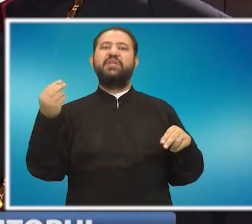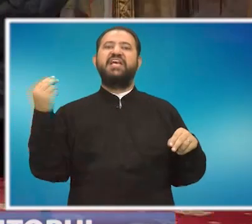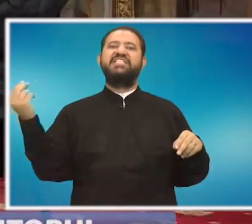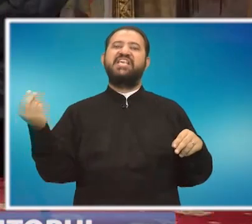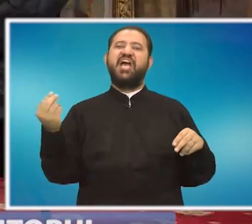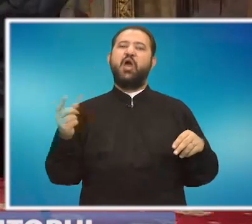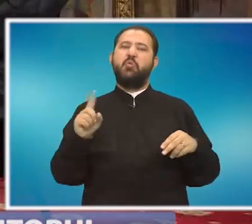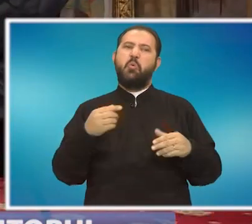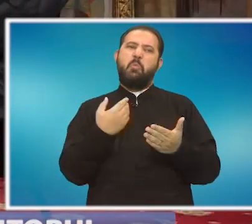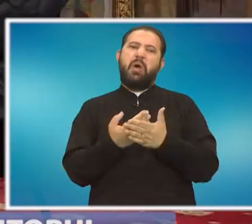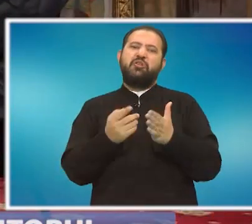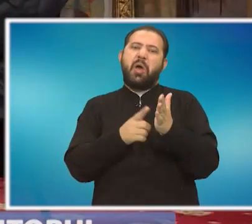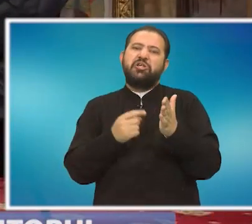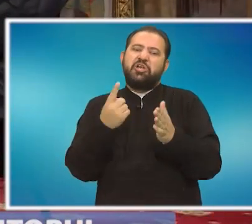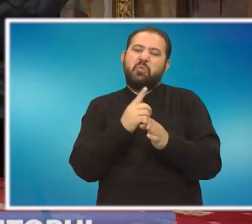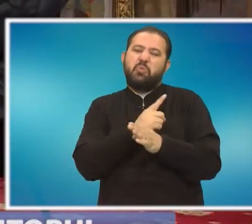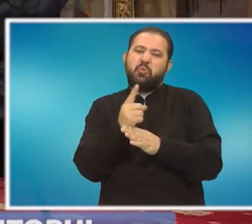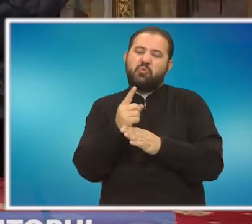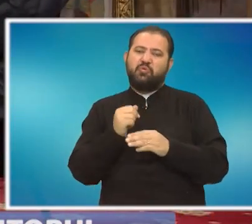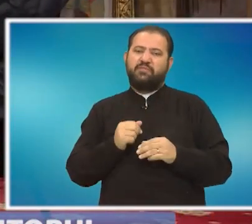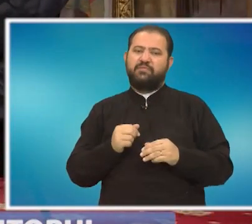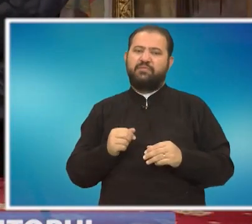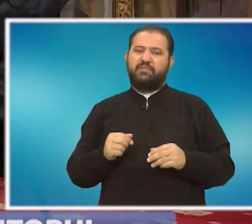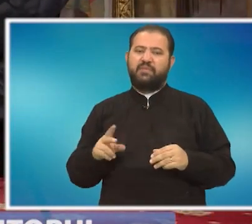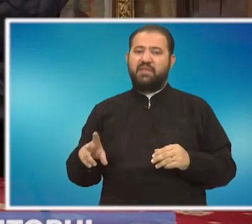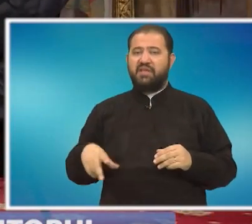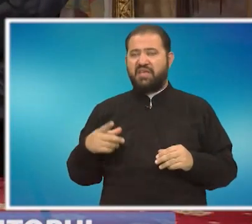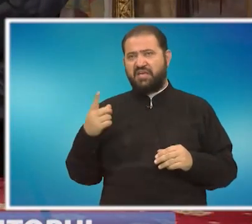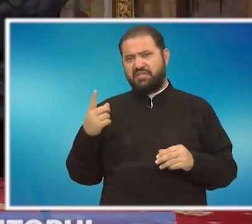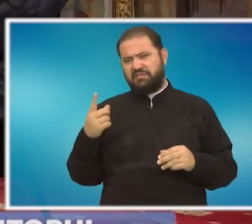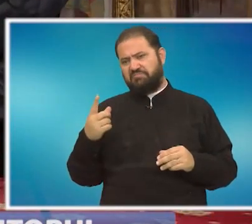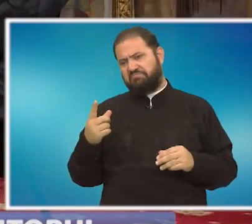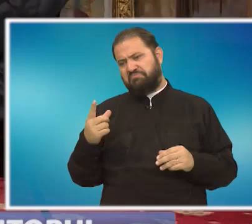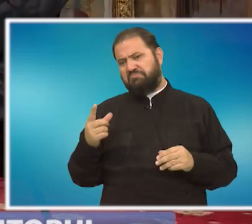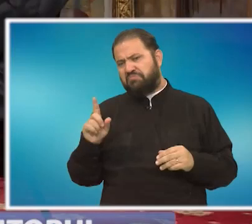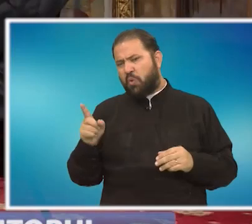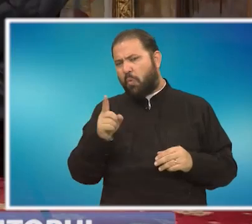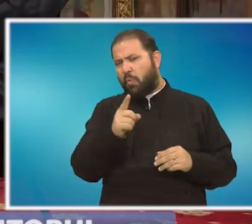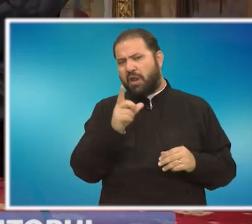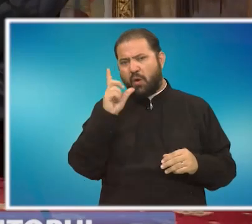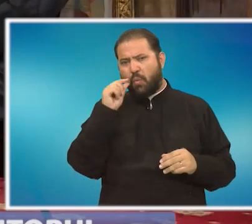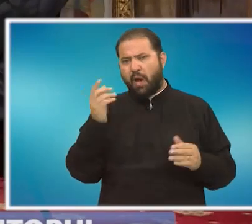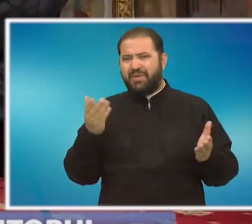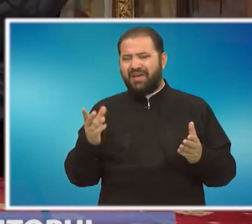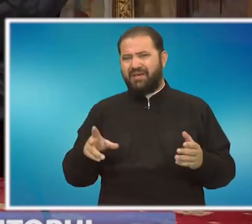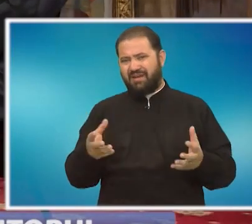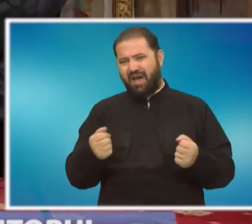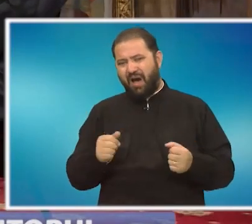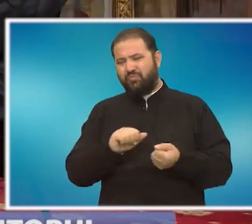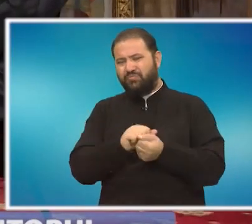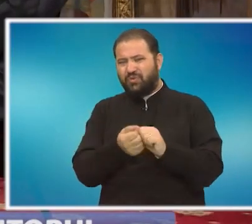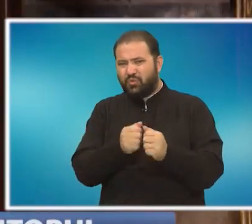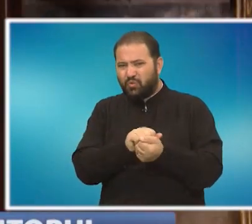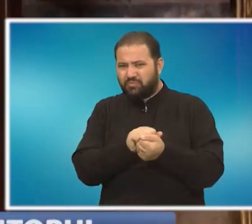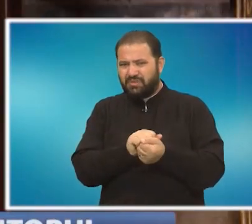Dumnezeu, nu pentru a cere neapărat ceva. Sigur, există și un segment de oameni care sunt